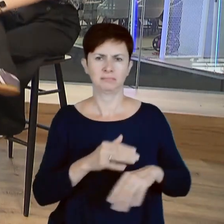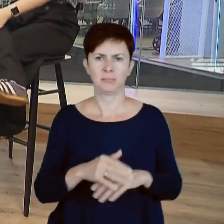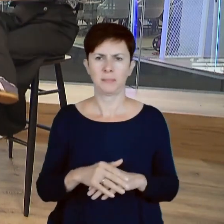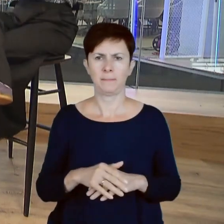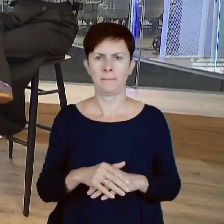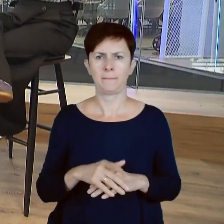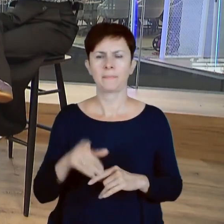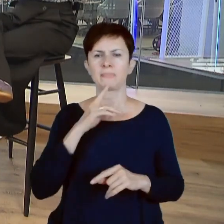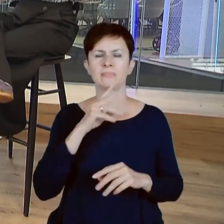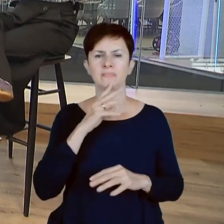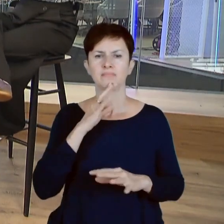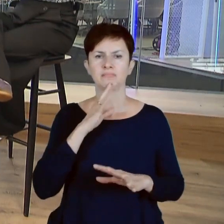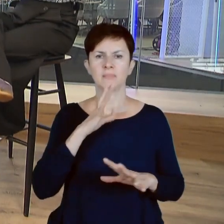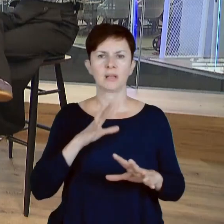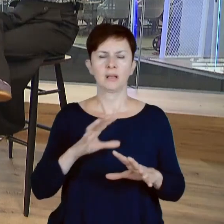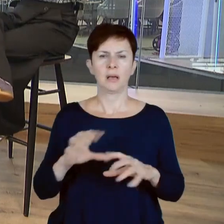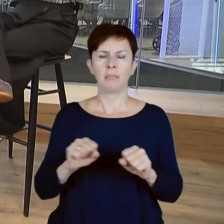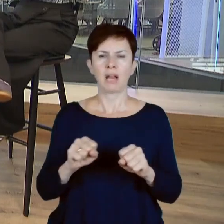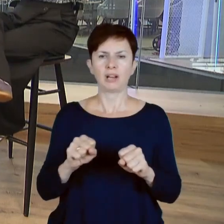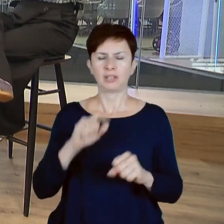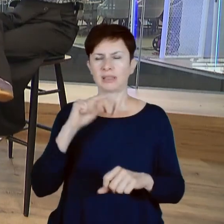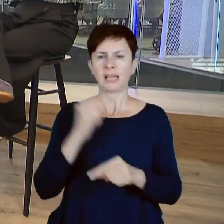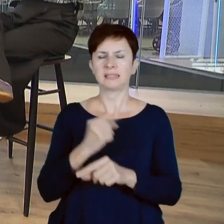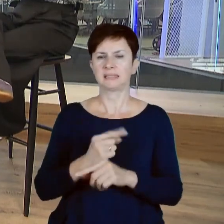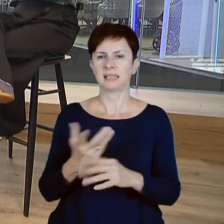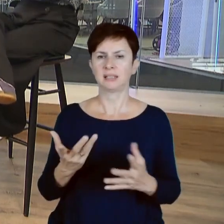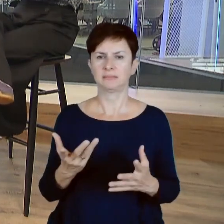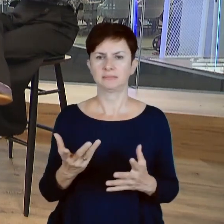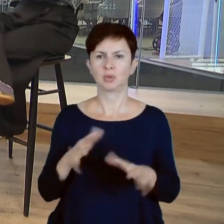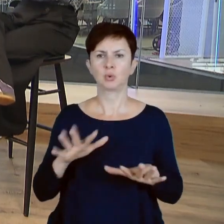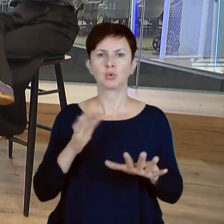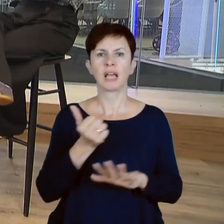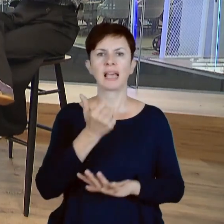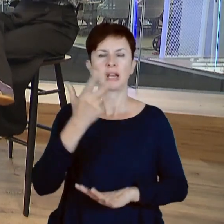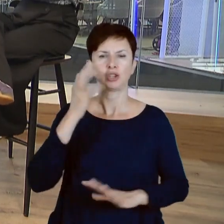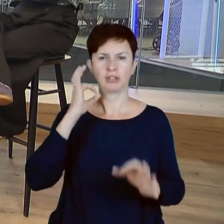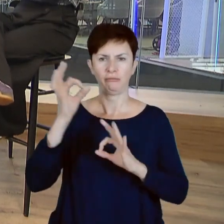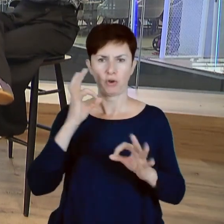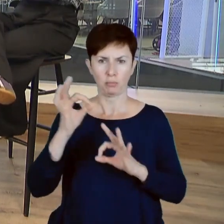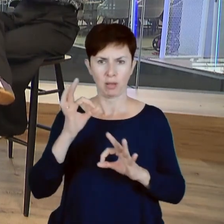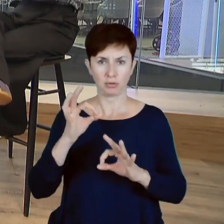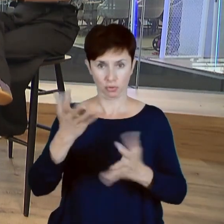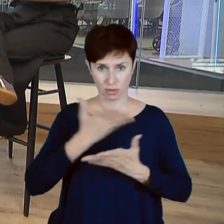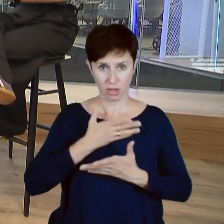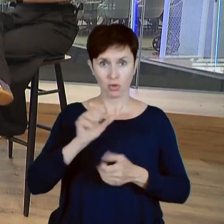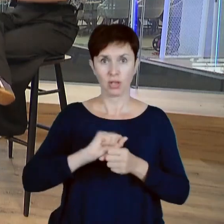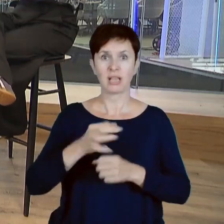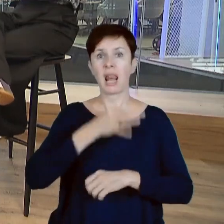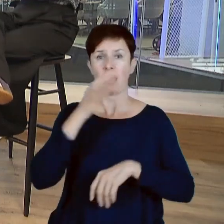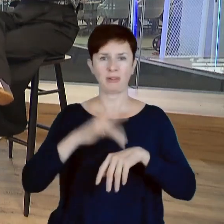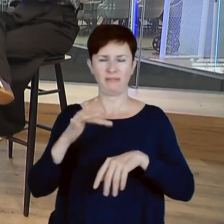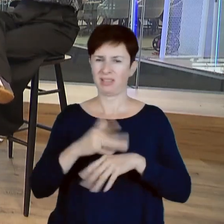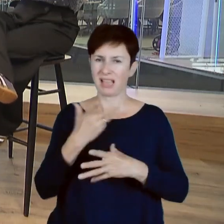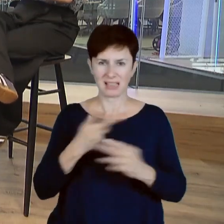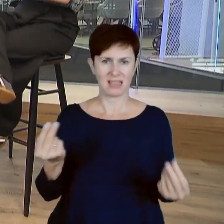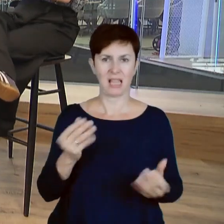w skrócie, i to samo, duża ilość informacji może wcale nie przełożyć się na najlepsze wyniki, bo to jak wytrenujemy na przykład jakiś model